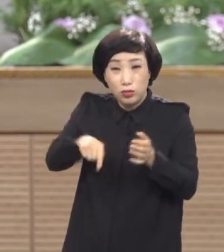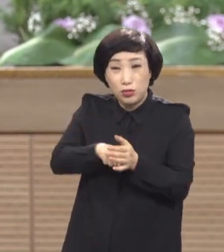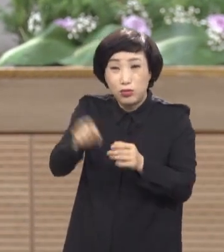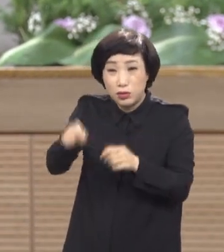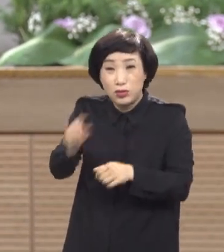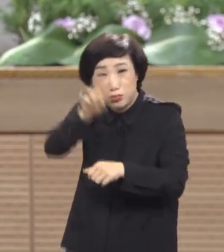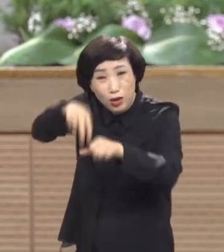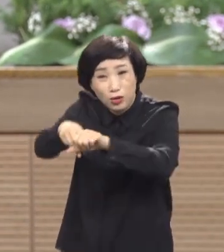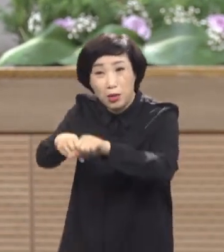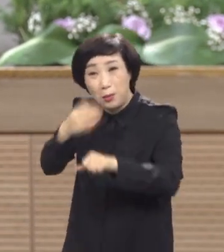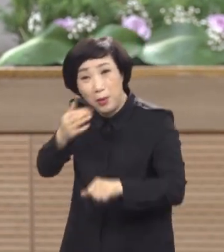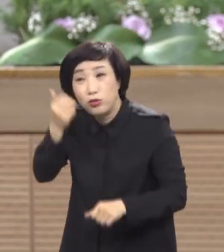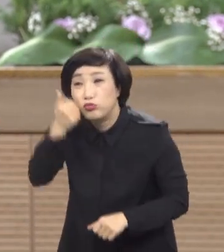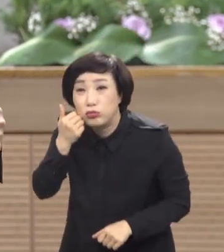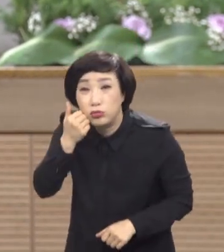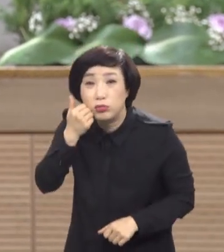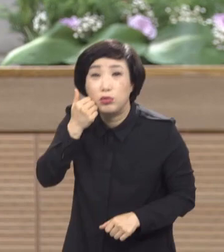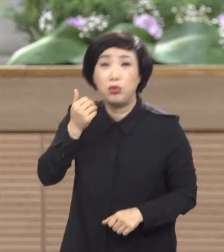판단한 거라